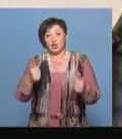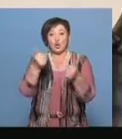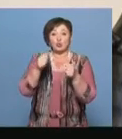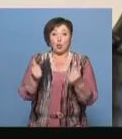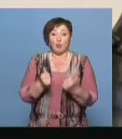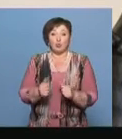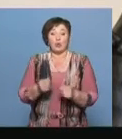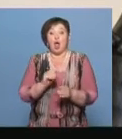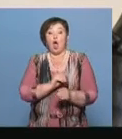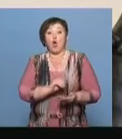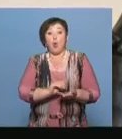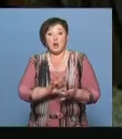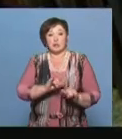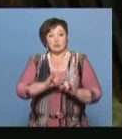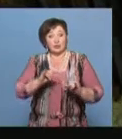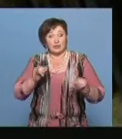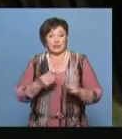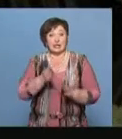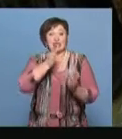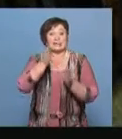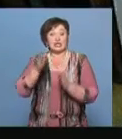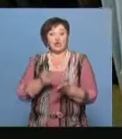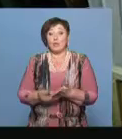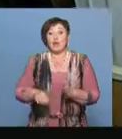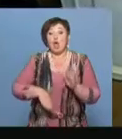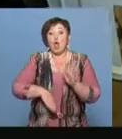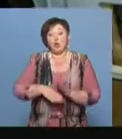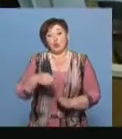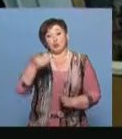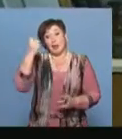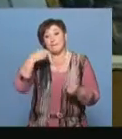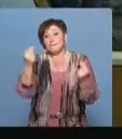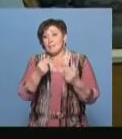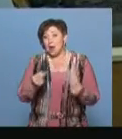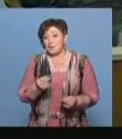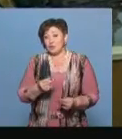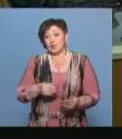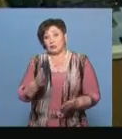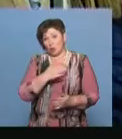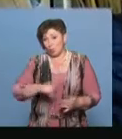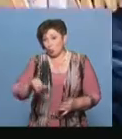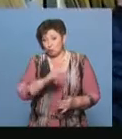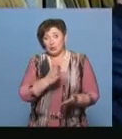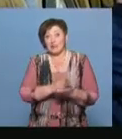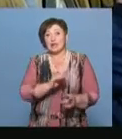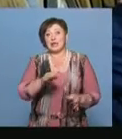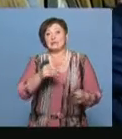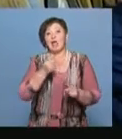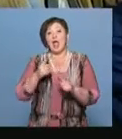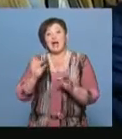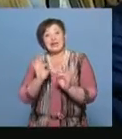годом коллекция музея растет. На этих стеллажах собраны лучшие произведения художников и народных мастеров Удмуртии. Есть коллекции графики,